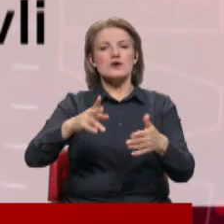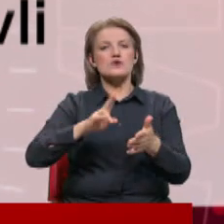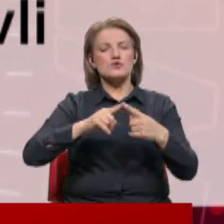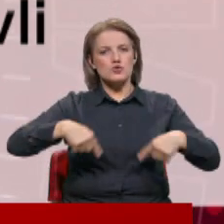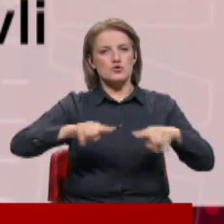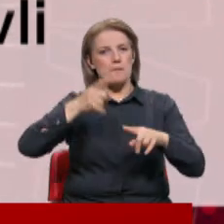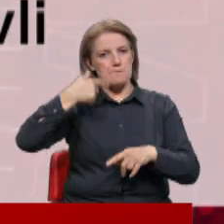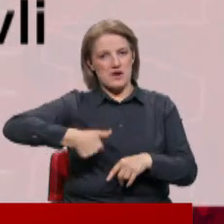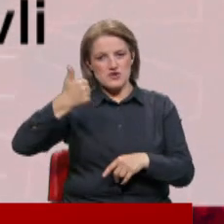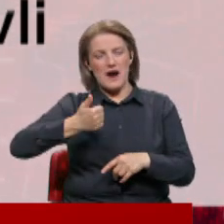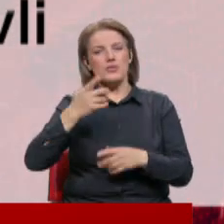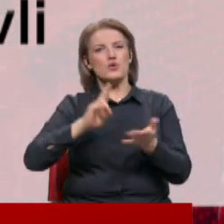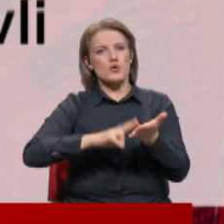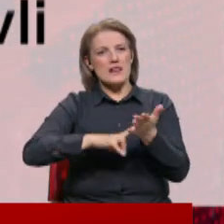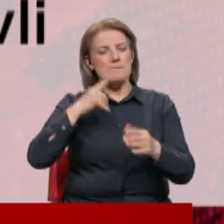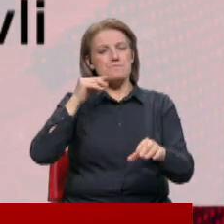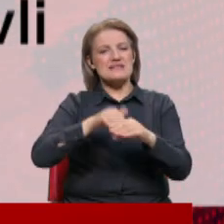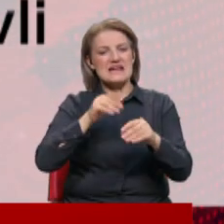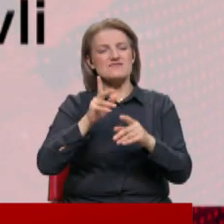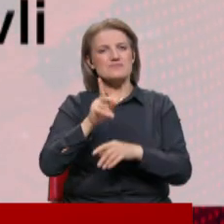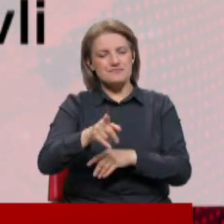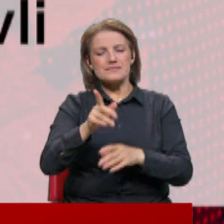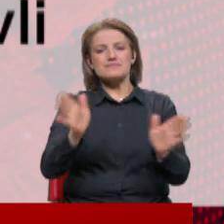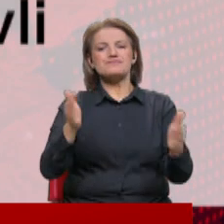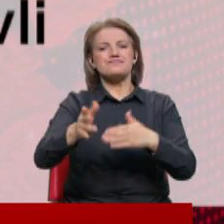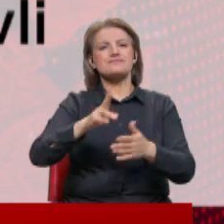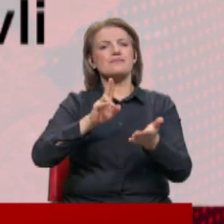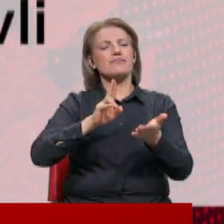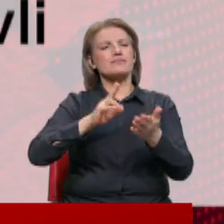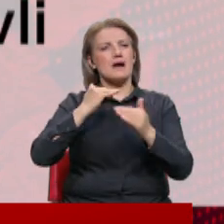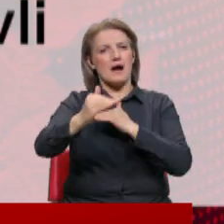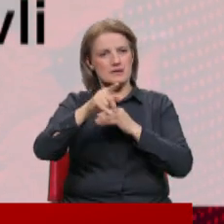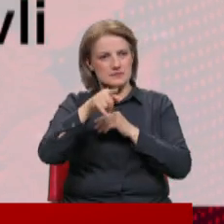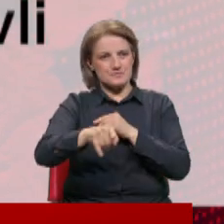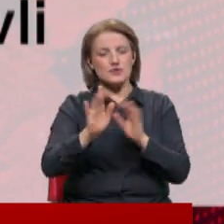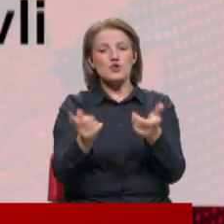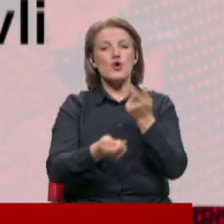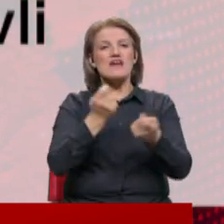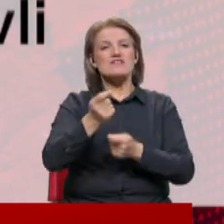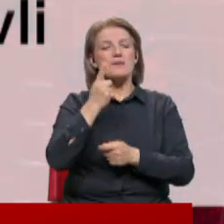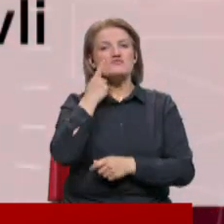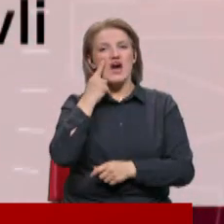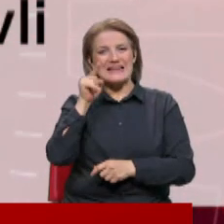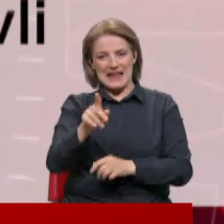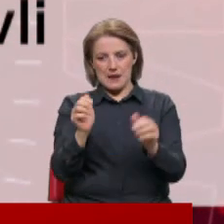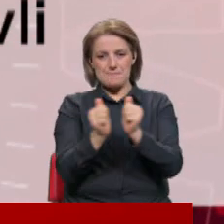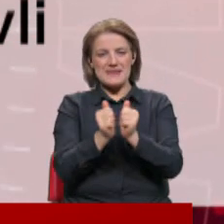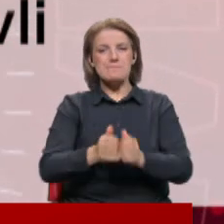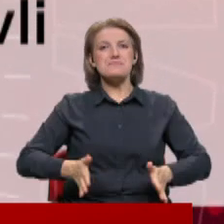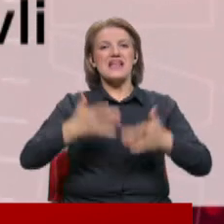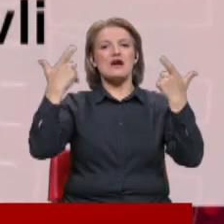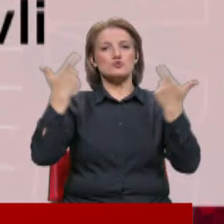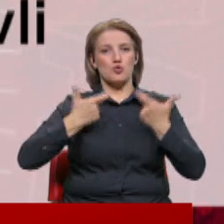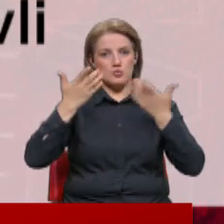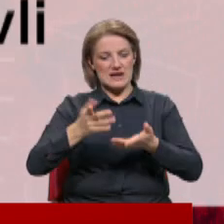üyeleri adaylar milletvekilleri O Sandık bölgesinde kayıtlı seçmenler Ve o sandıkta görevli müşahitlerle bina